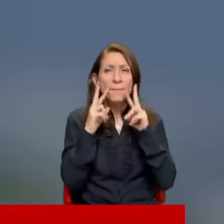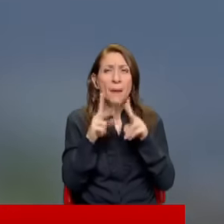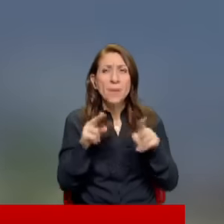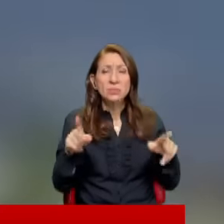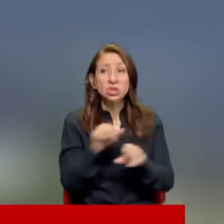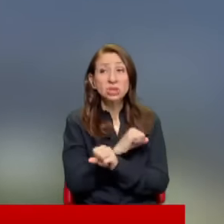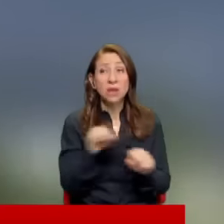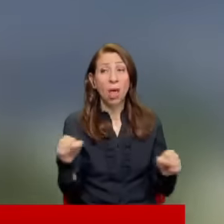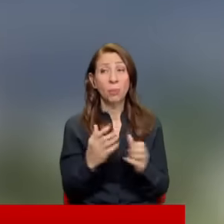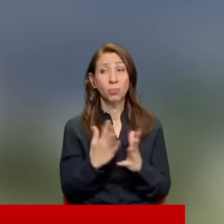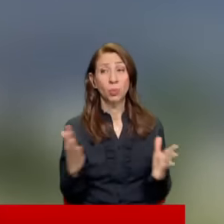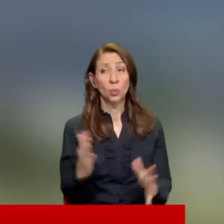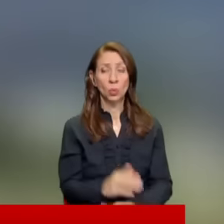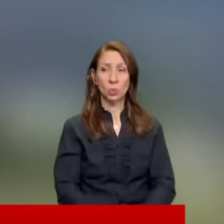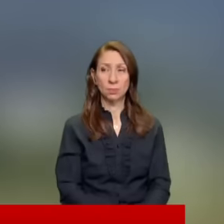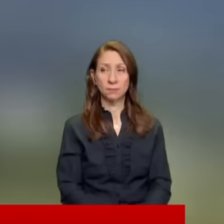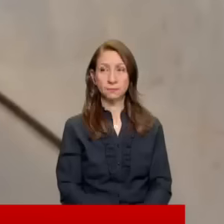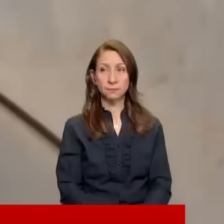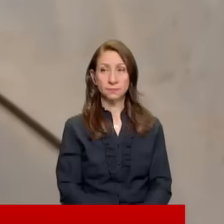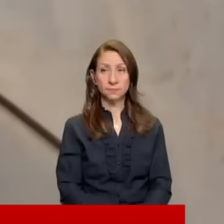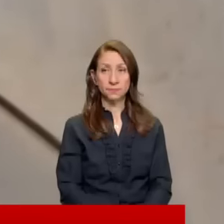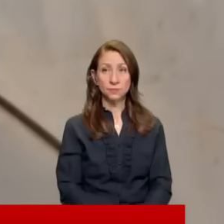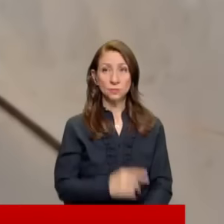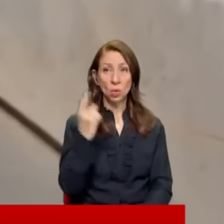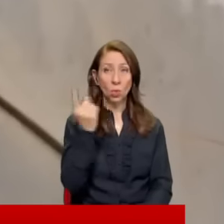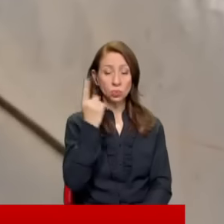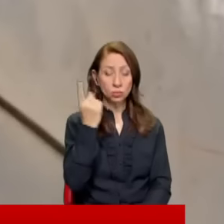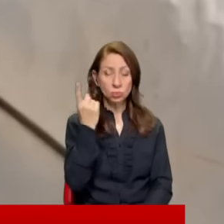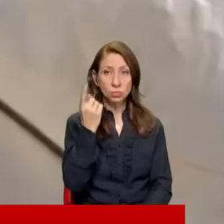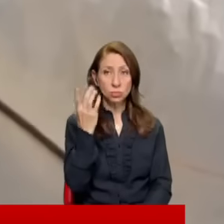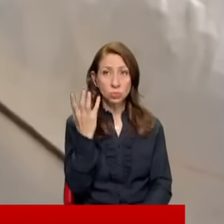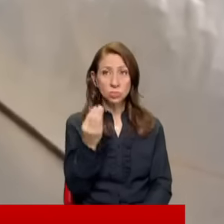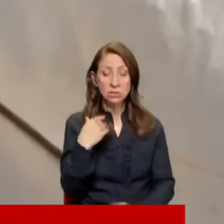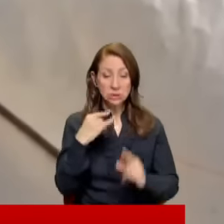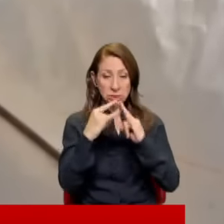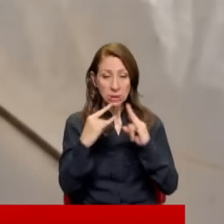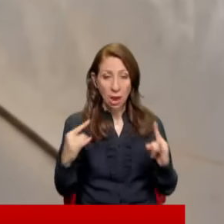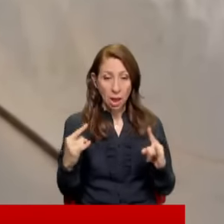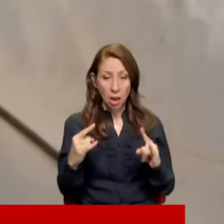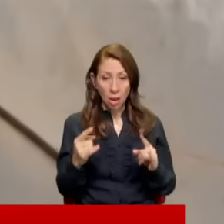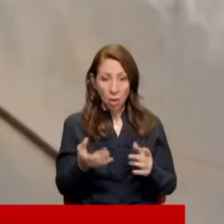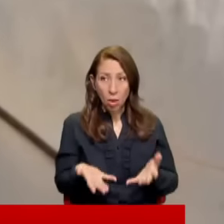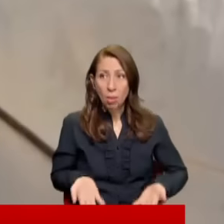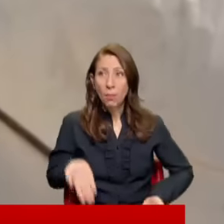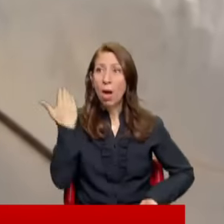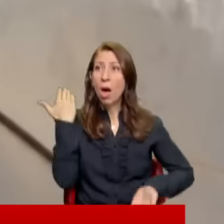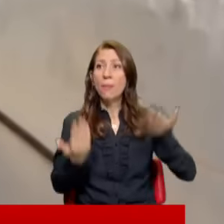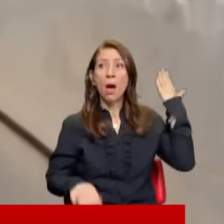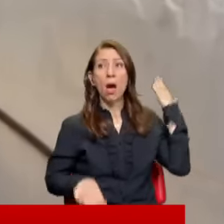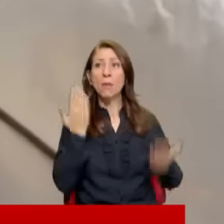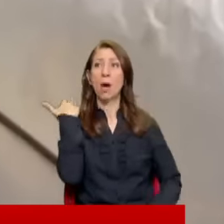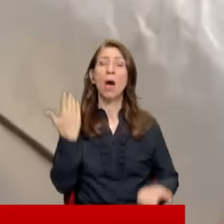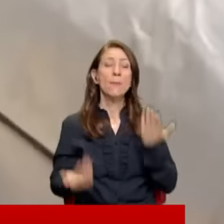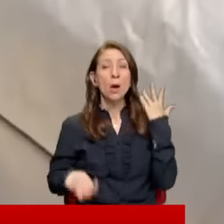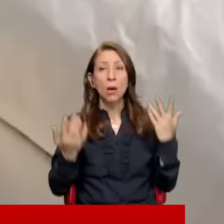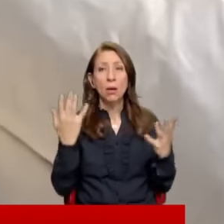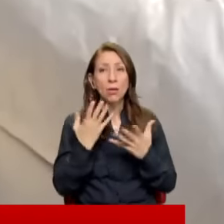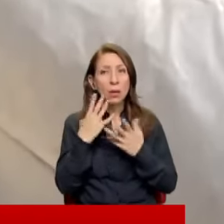zarar büyük hortum girince e Seram zı kaldırdı Rüzgar